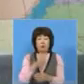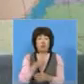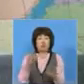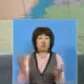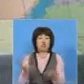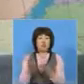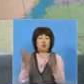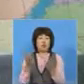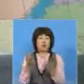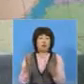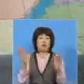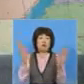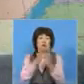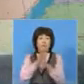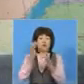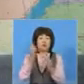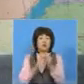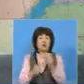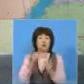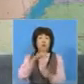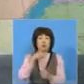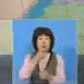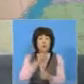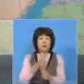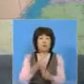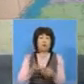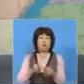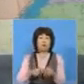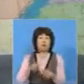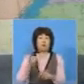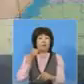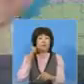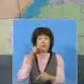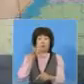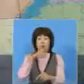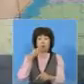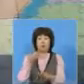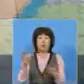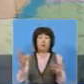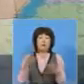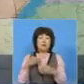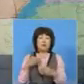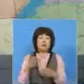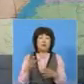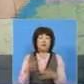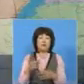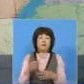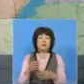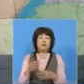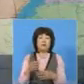сжигалось в воздух ежегодно. Так буквально в прошлом году мы вместе с нашими